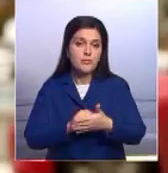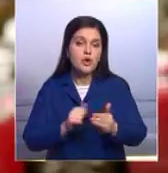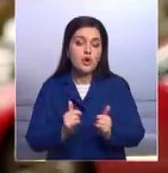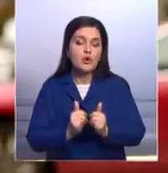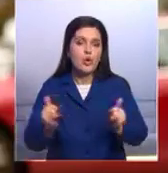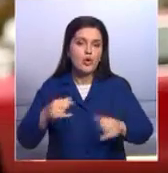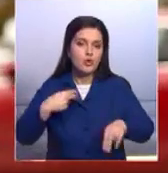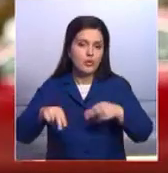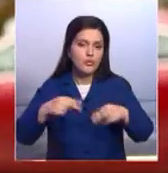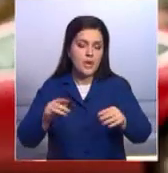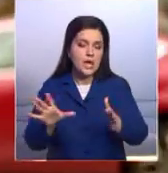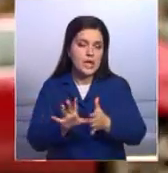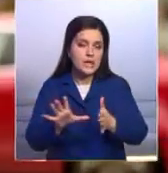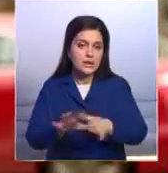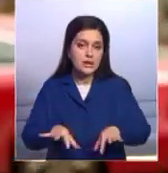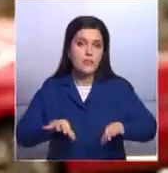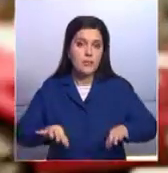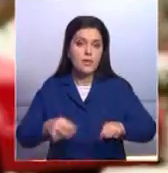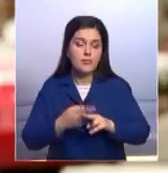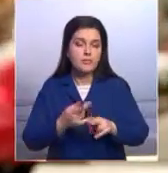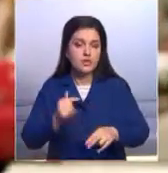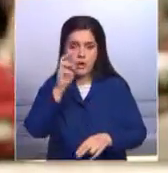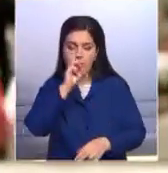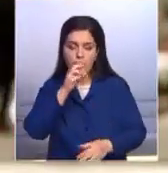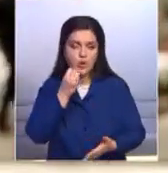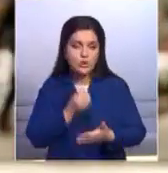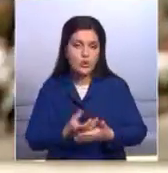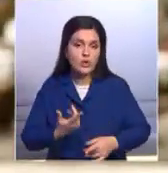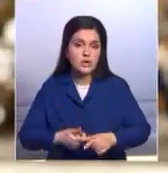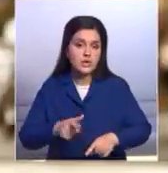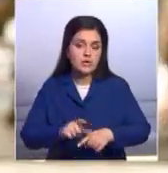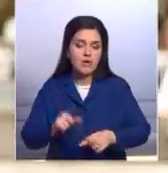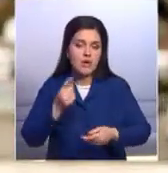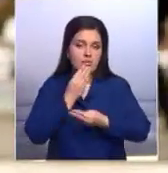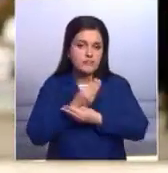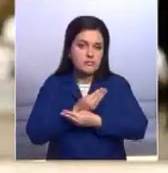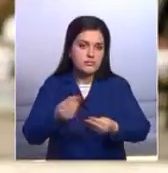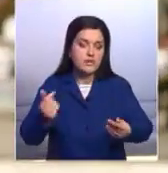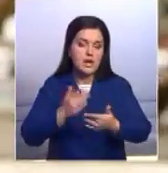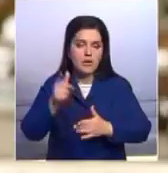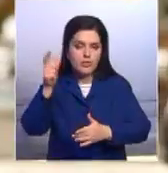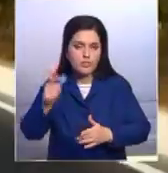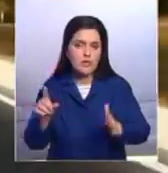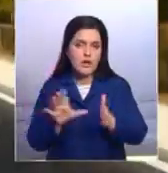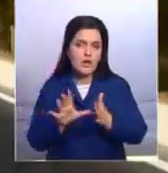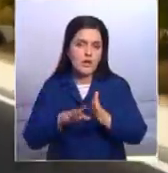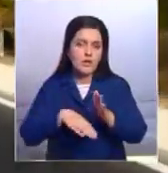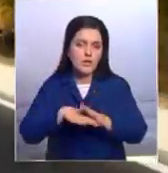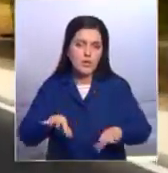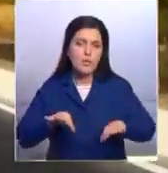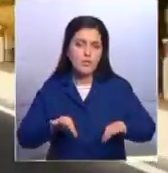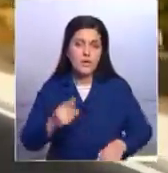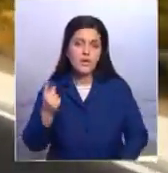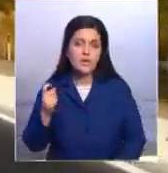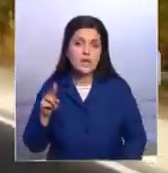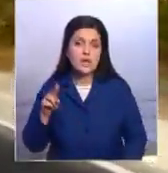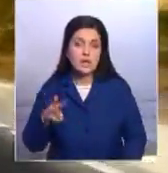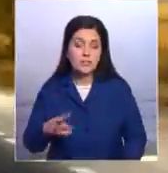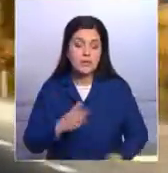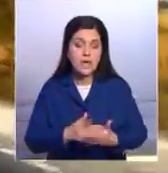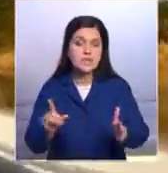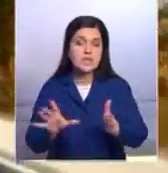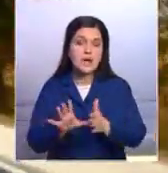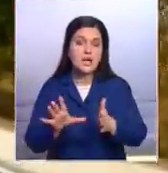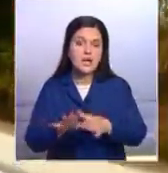роста рынка, утверждают эксперты. Высокие цены на бензин стимулируют украинцев пересаживаться на электрокары. Проезд 100 километров на электромобиле